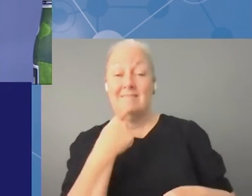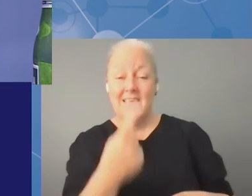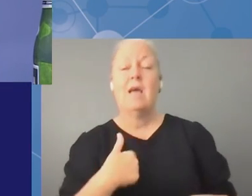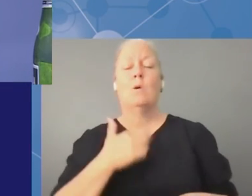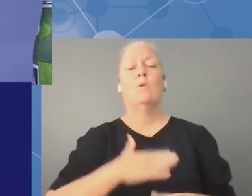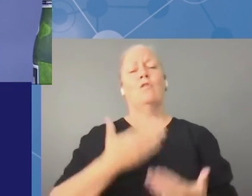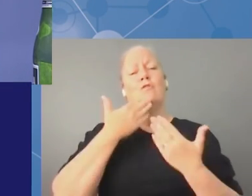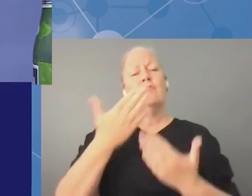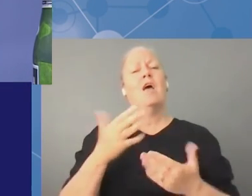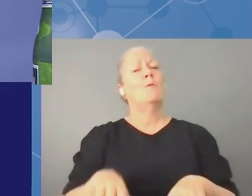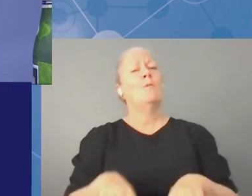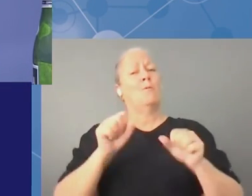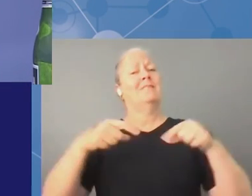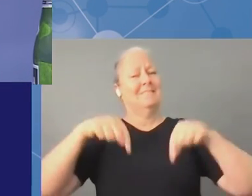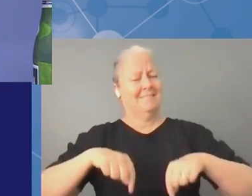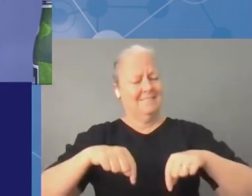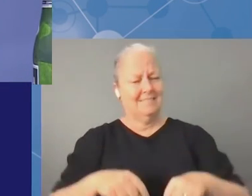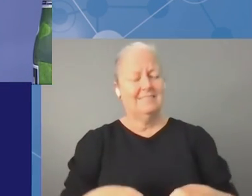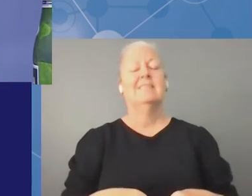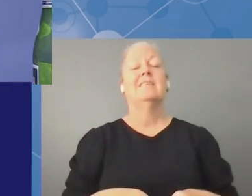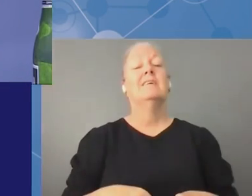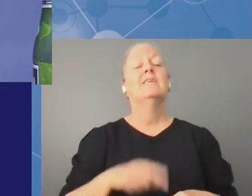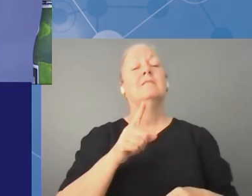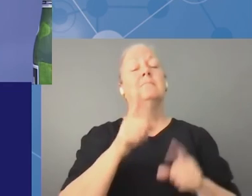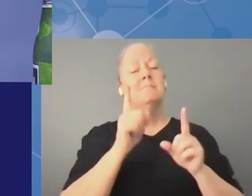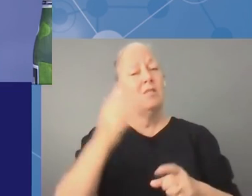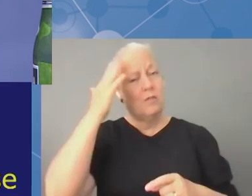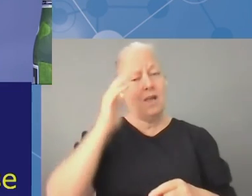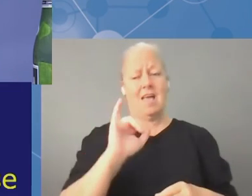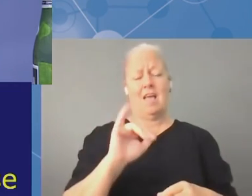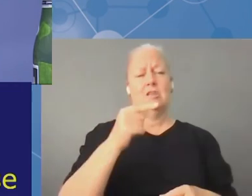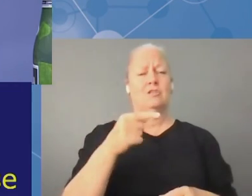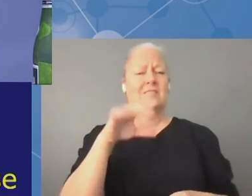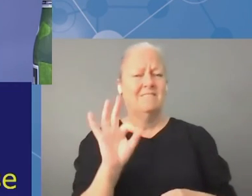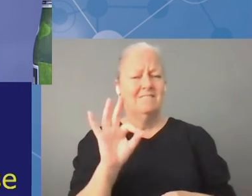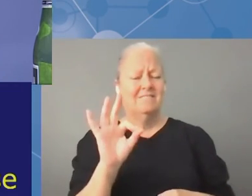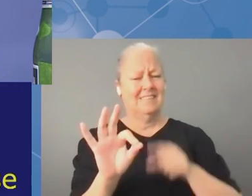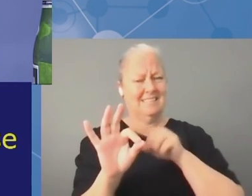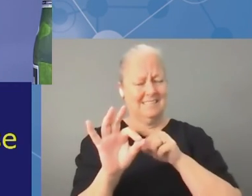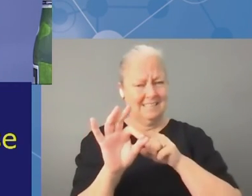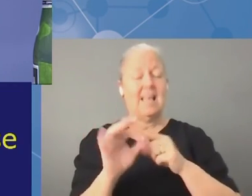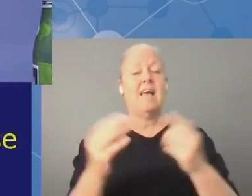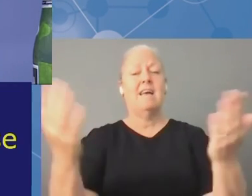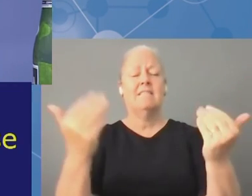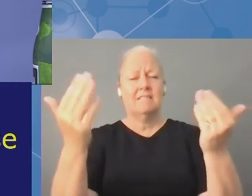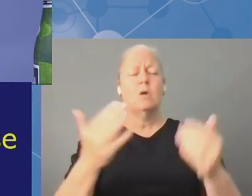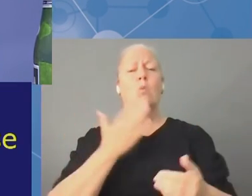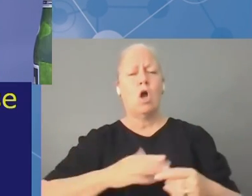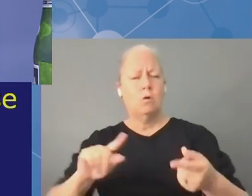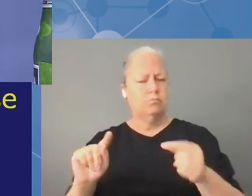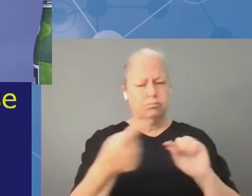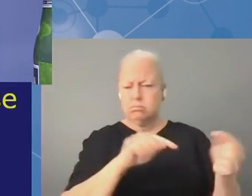вот последний комментарий, прежде чем я поблагодарю наших хозяев. А именно, мы должны всегда помнить,